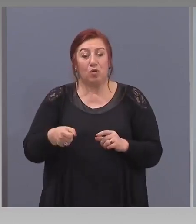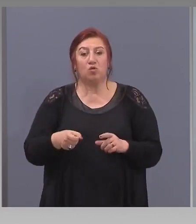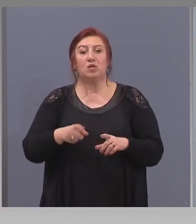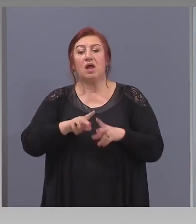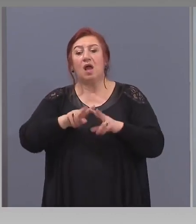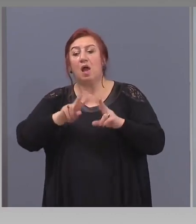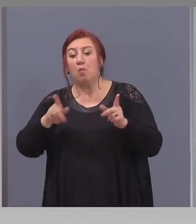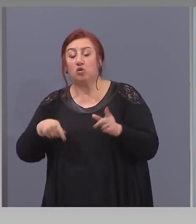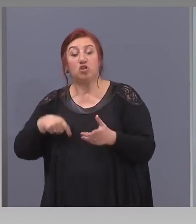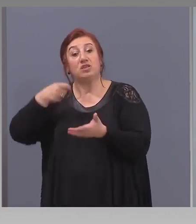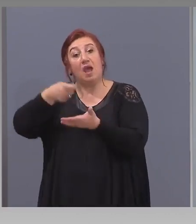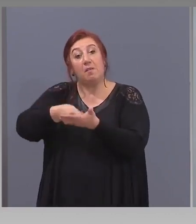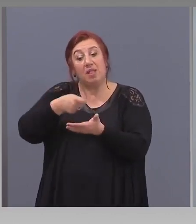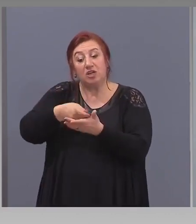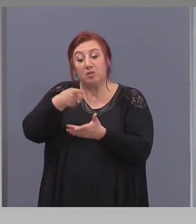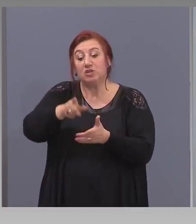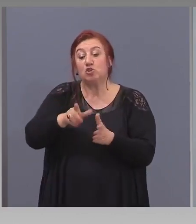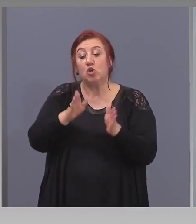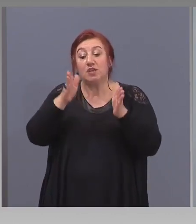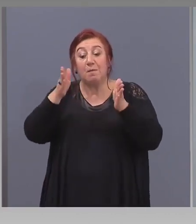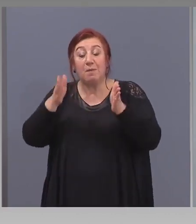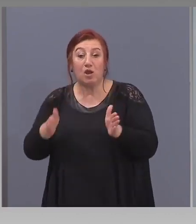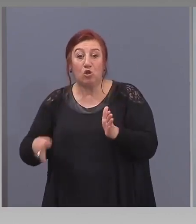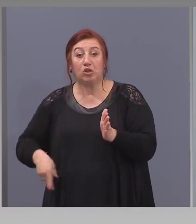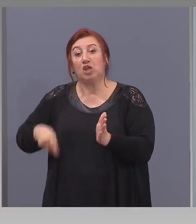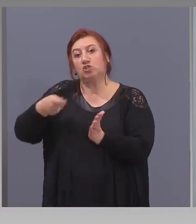период да им плащаме заплатите, да помагат на